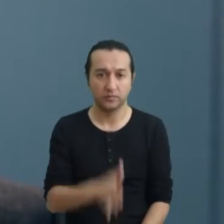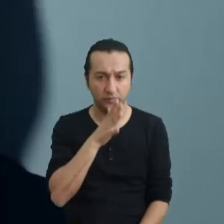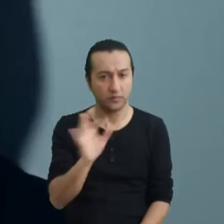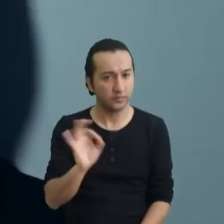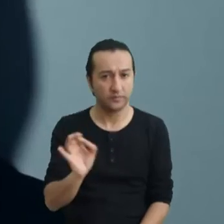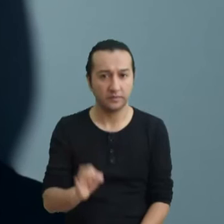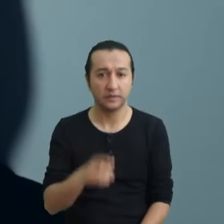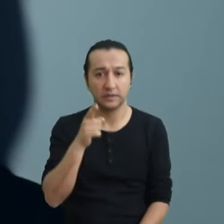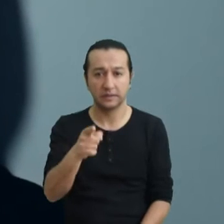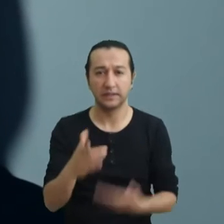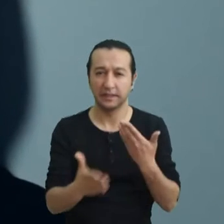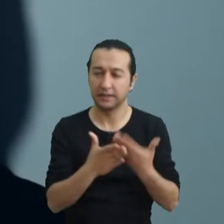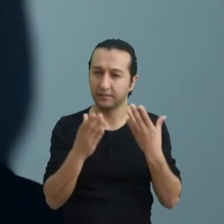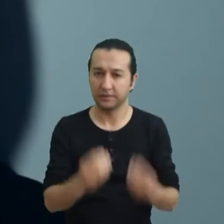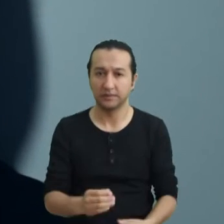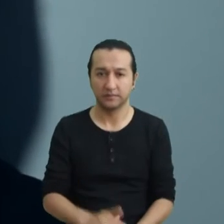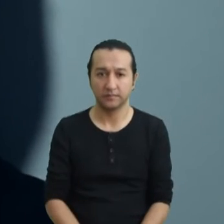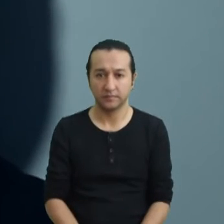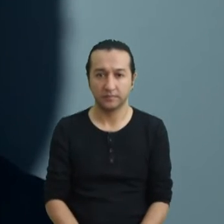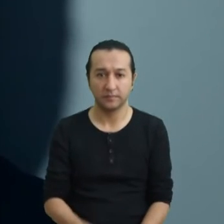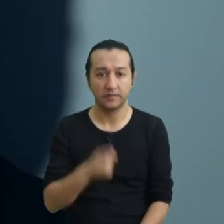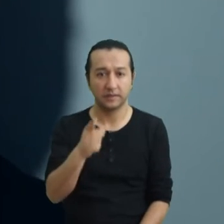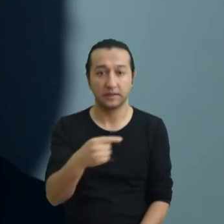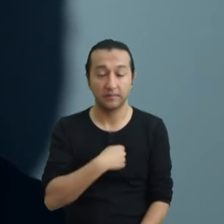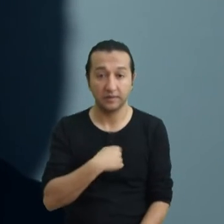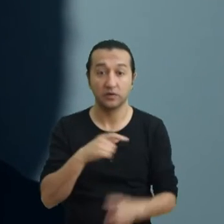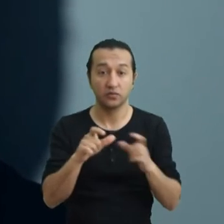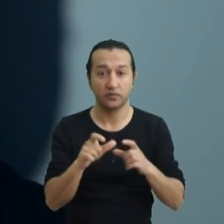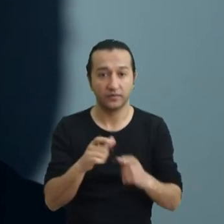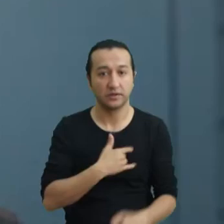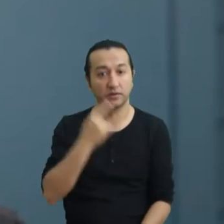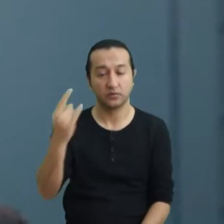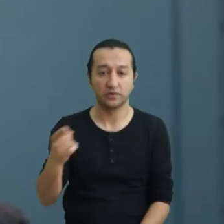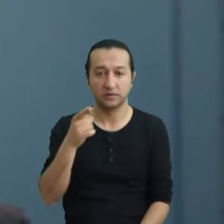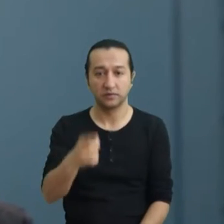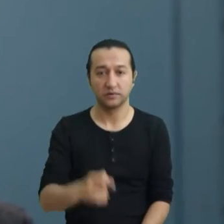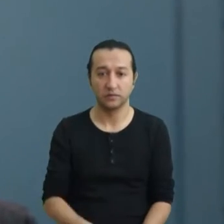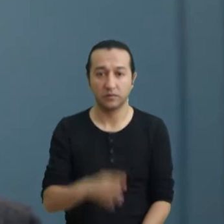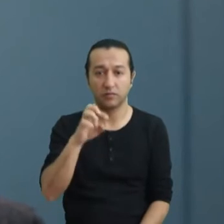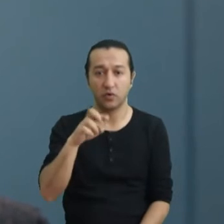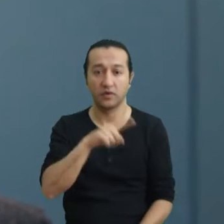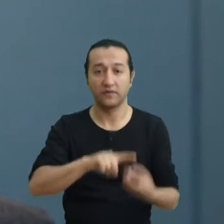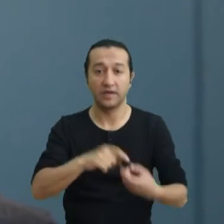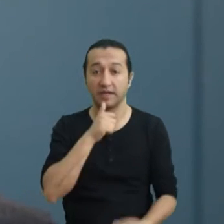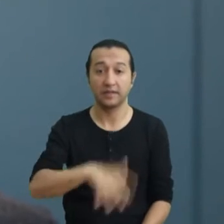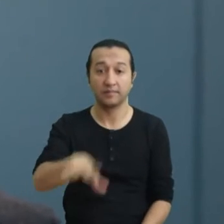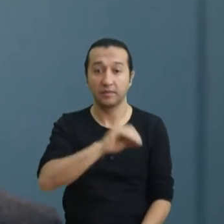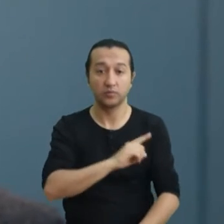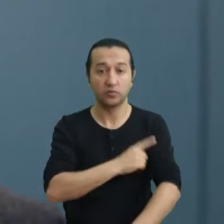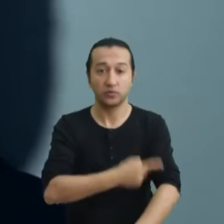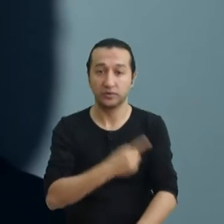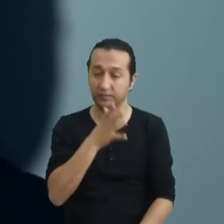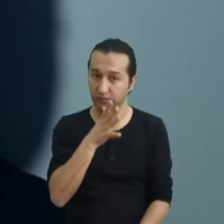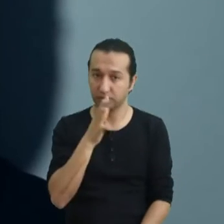Biliyorum. Sana yardım edeceğim. Sen de beni Sophie'ye götüreceksin. Polat ve adamlarının gücünü sen